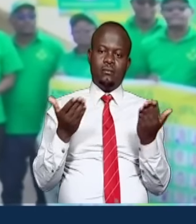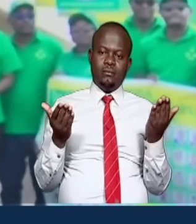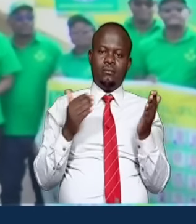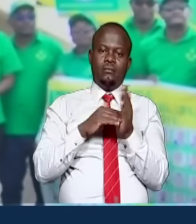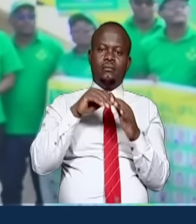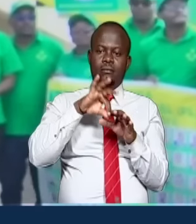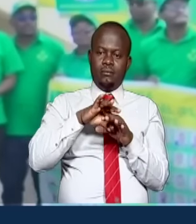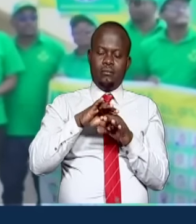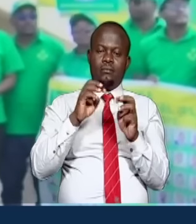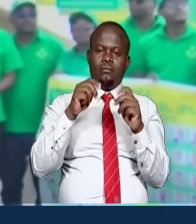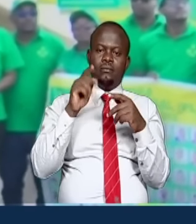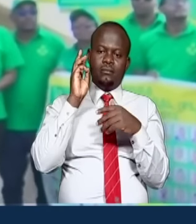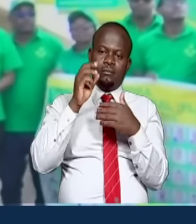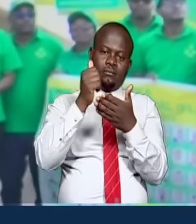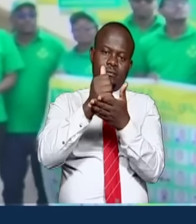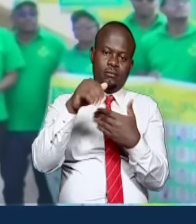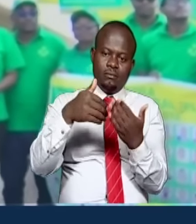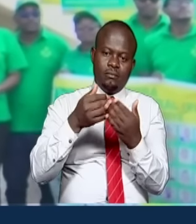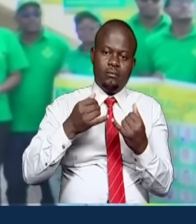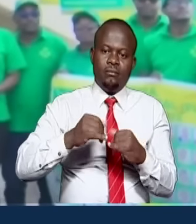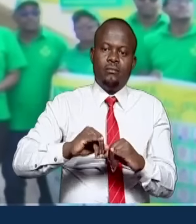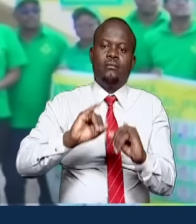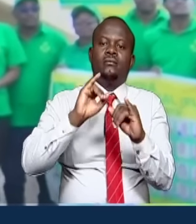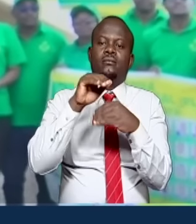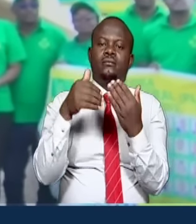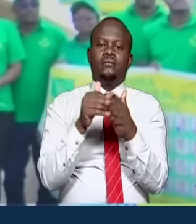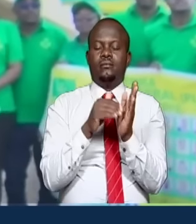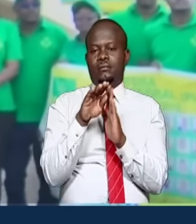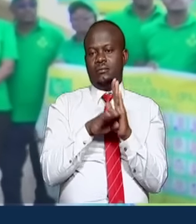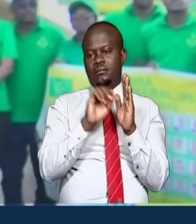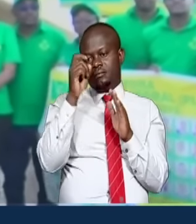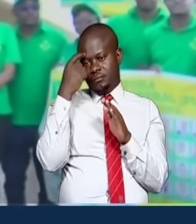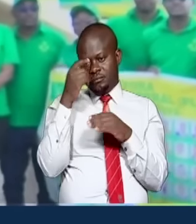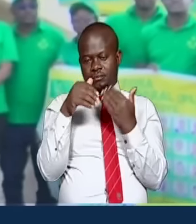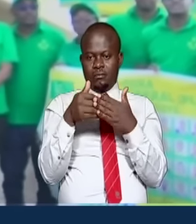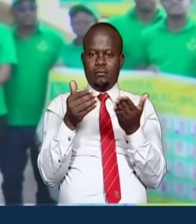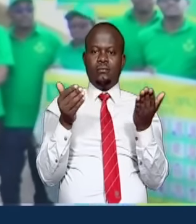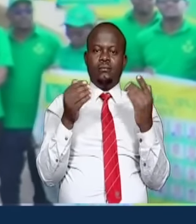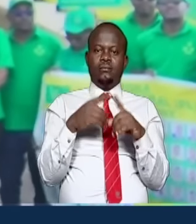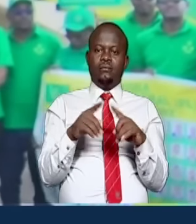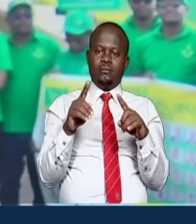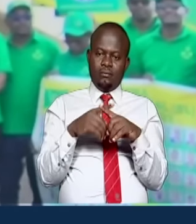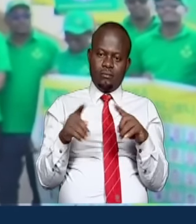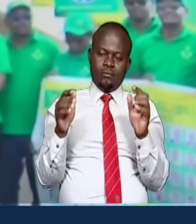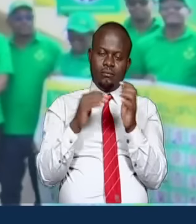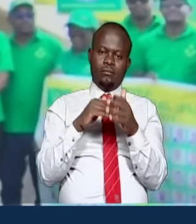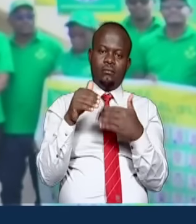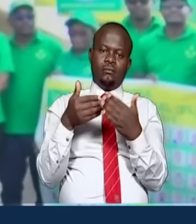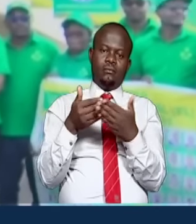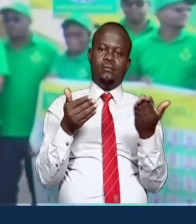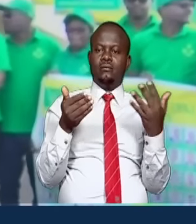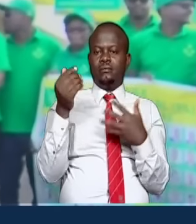batora abadepite bazafasha mu ishyirwa mu bikorwa bya gahunda za guverinoma zitandukanye. Ariko